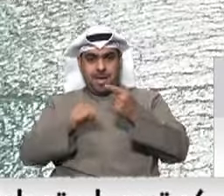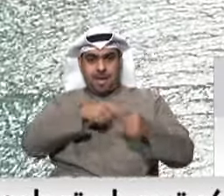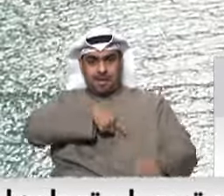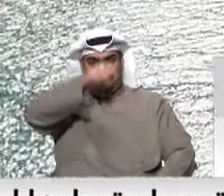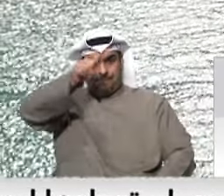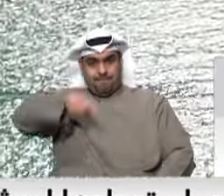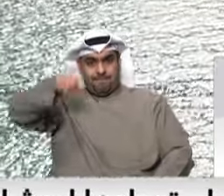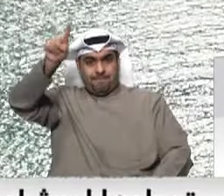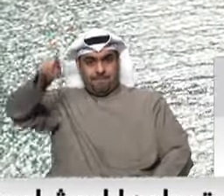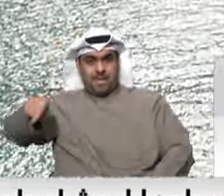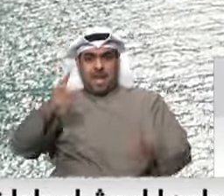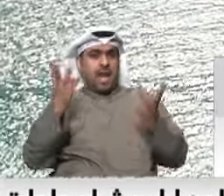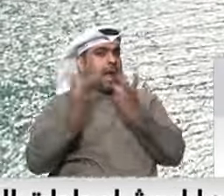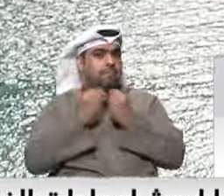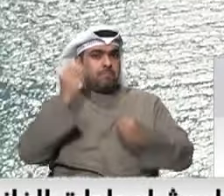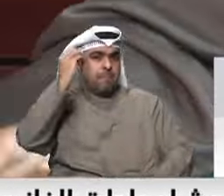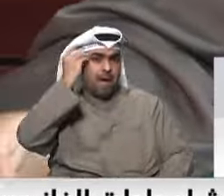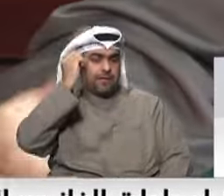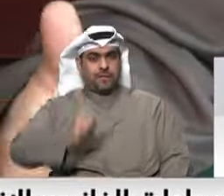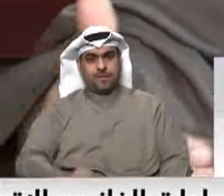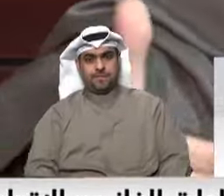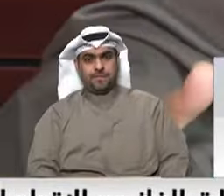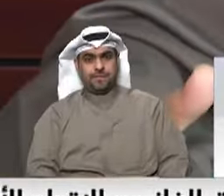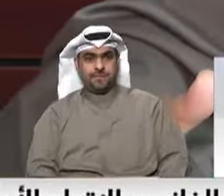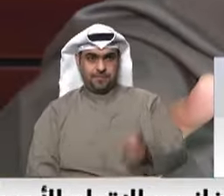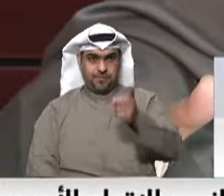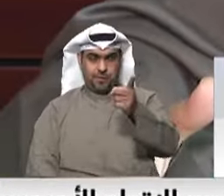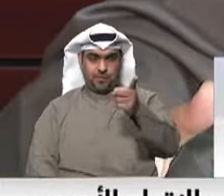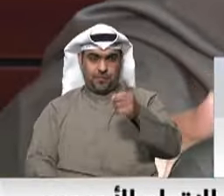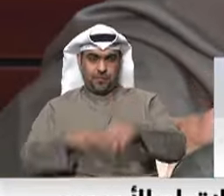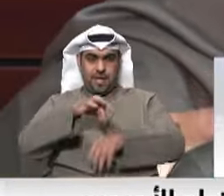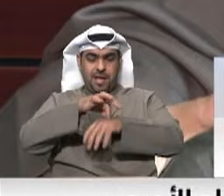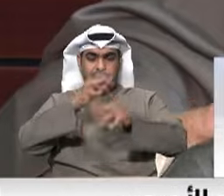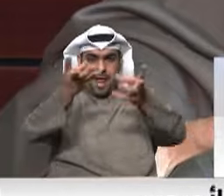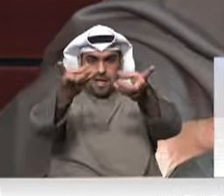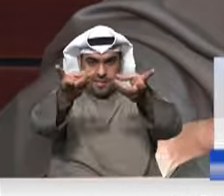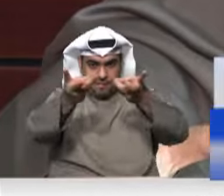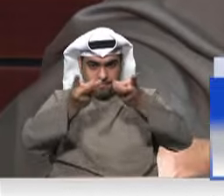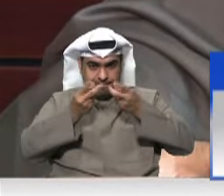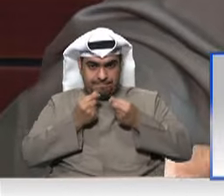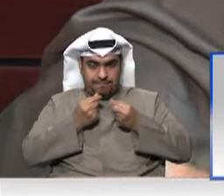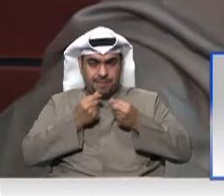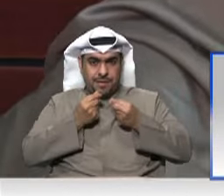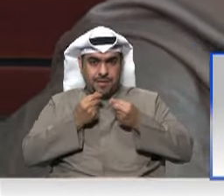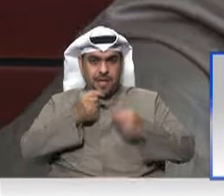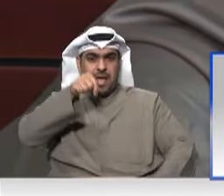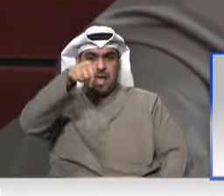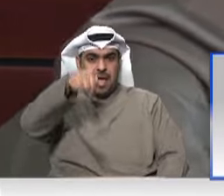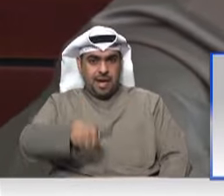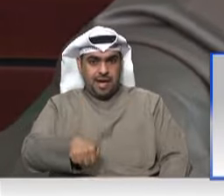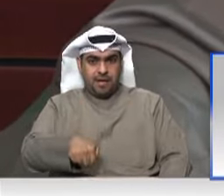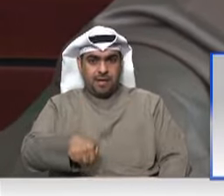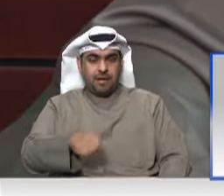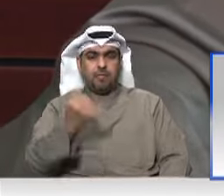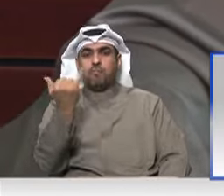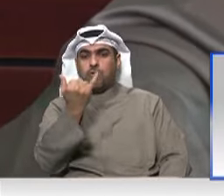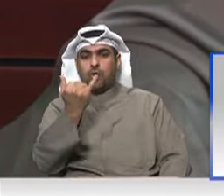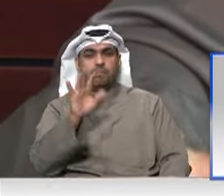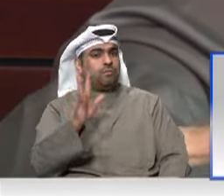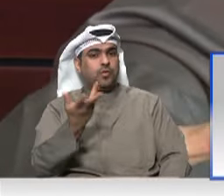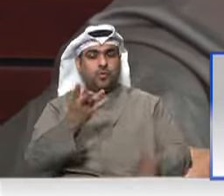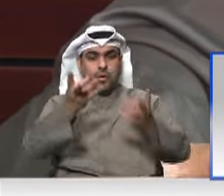الاحتياجات المختلفه من الخدمات العامه تعداد السكاني على وجه العموم هو عباره عن احصاء